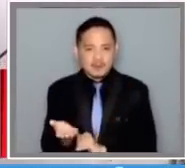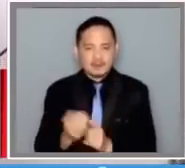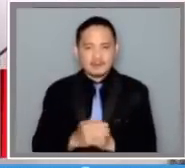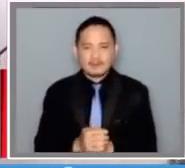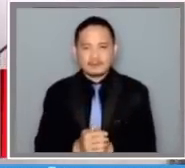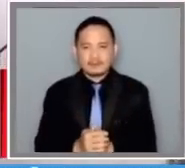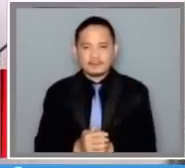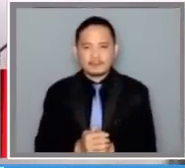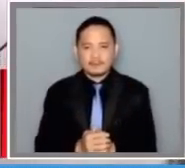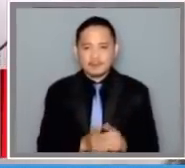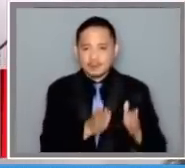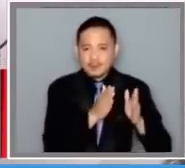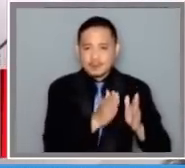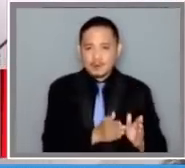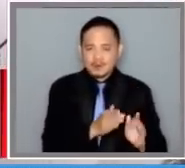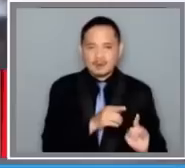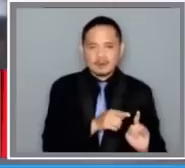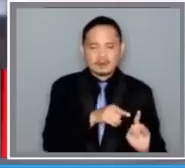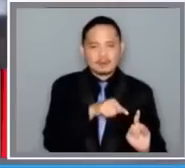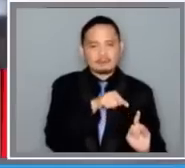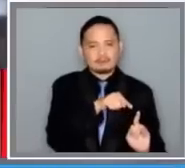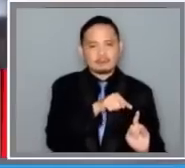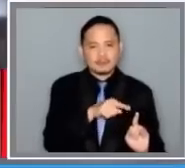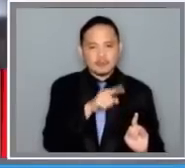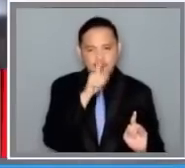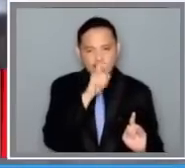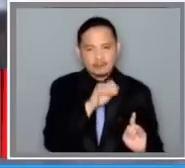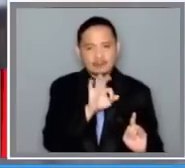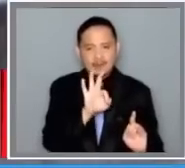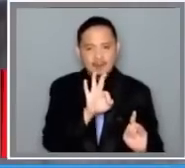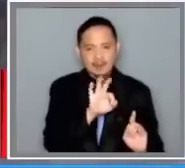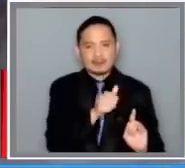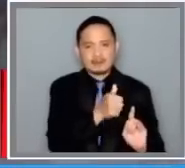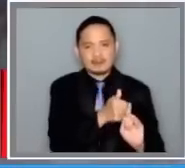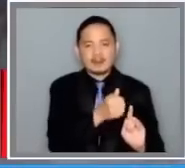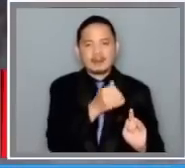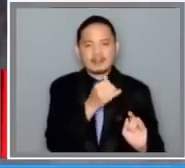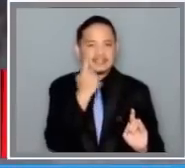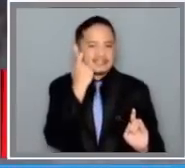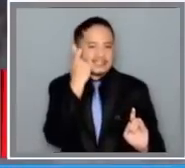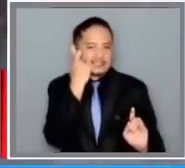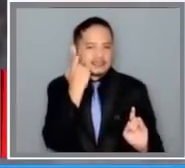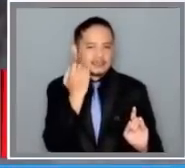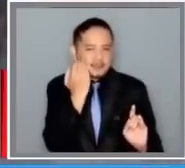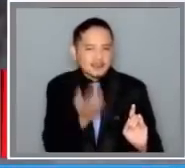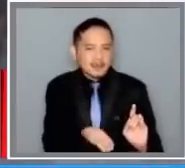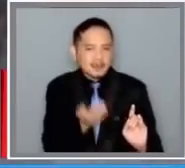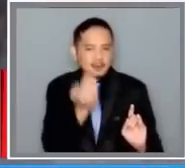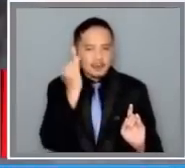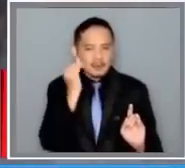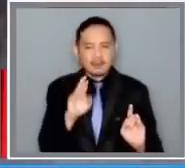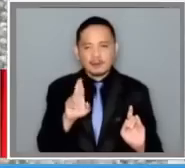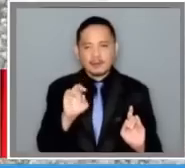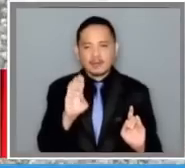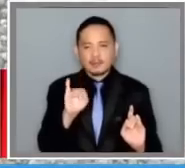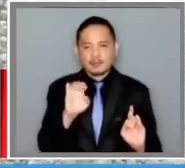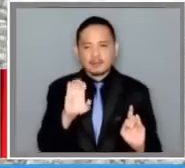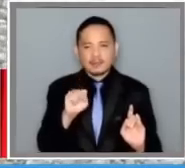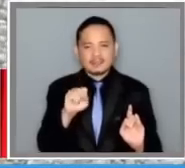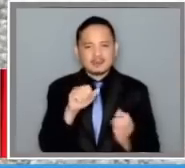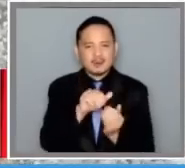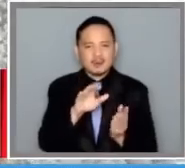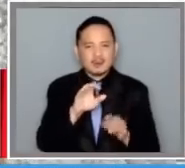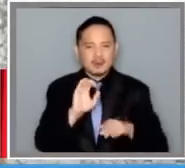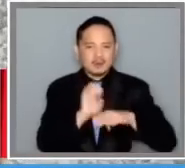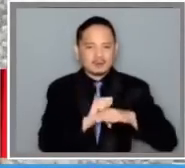residenteng 90 taong gulang ang pinakahuling namatay ng dahil po sa rabies. Isa po sa nakikita nilang problema ang